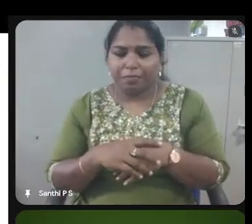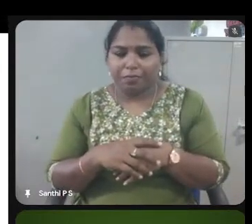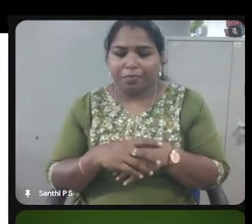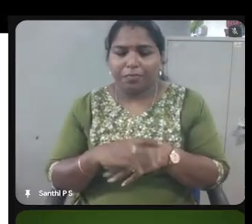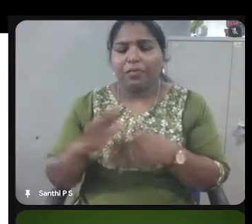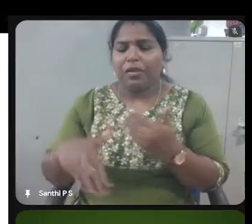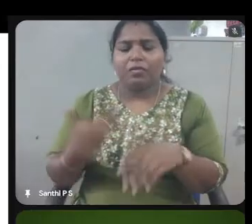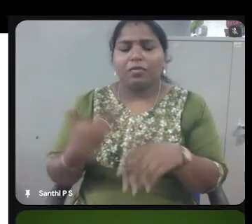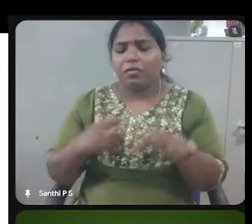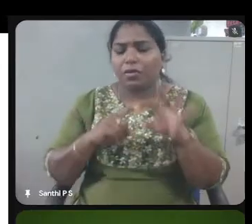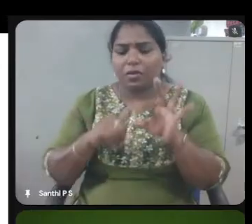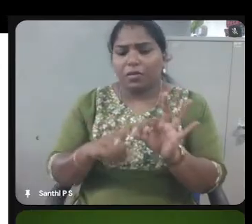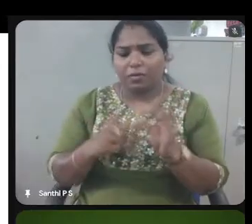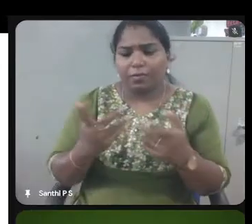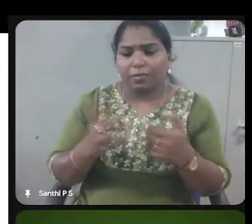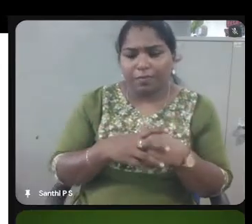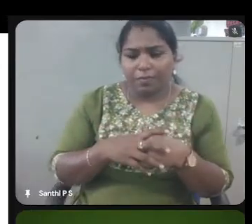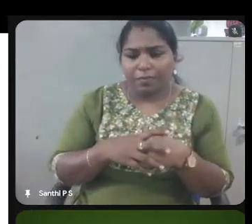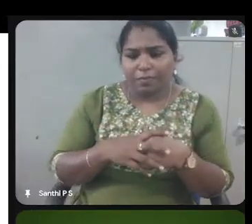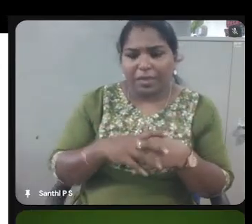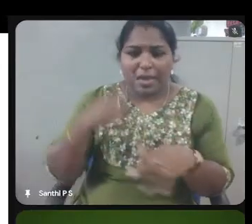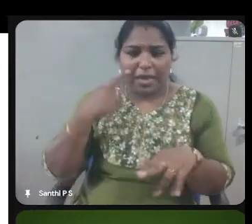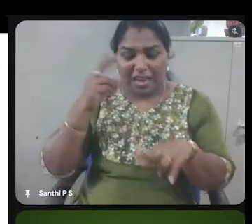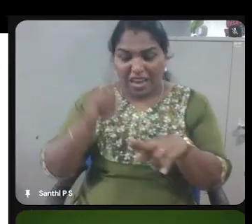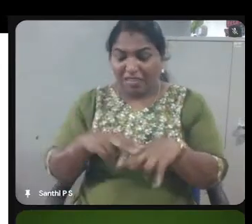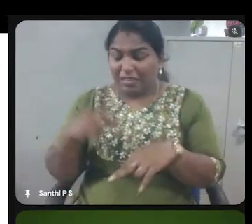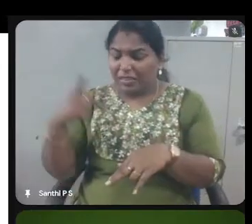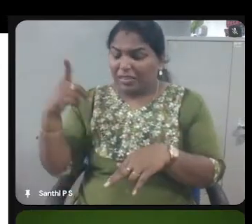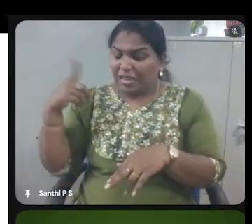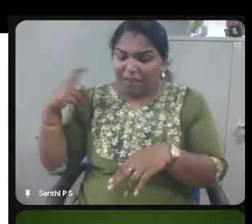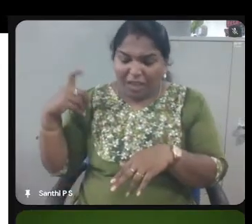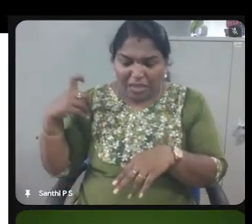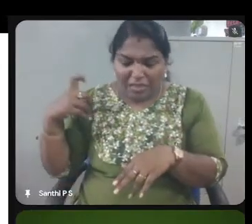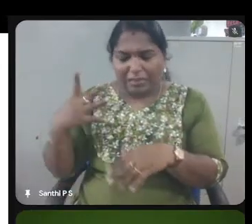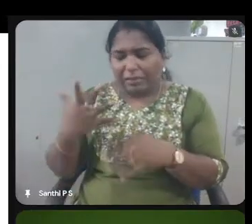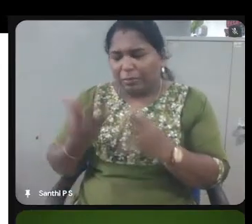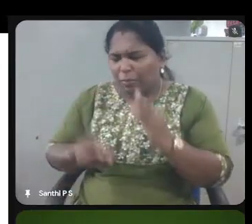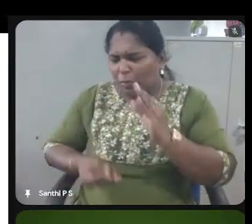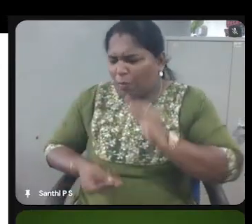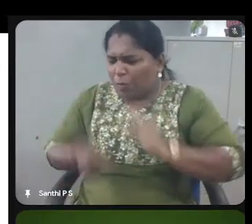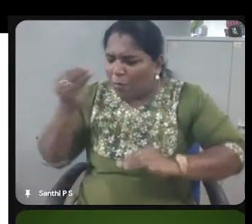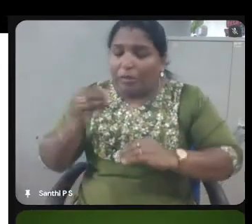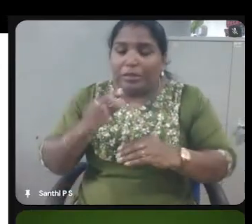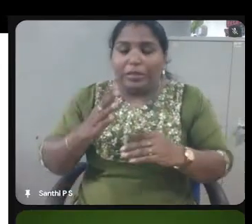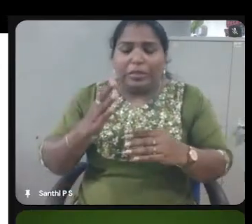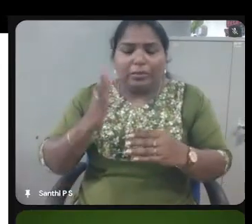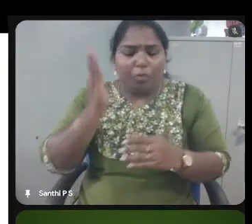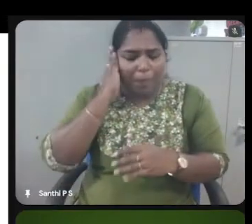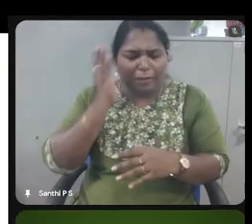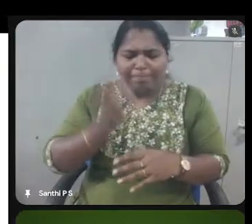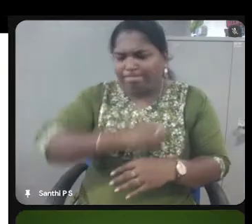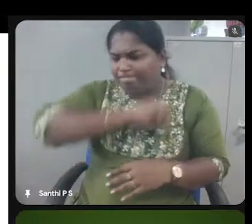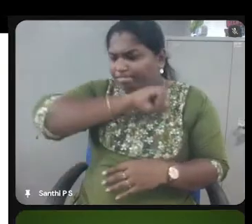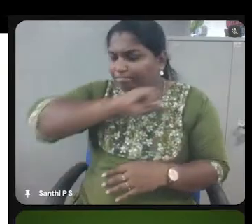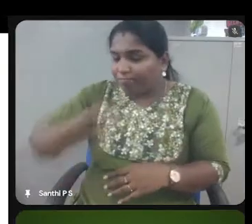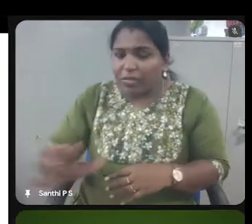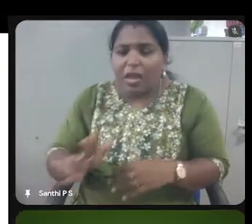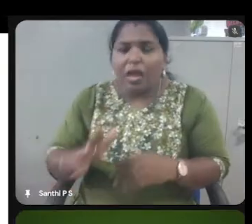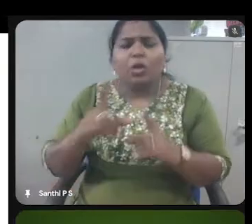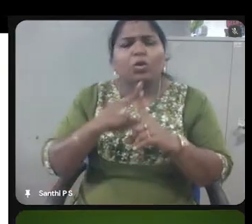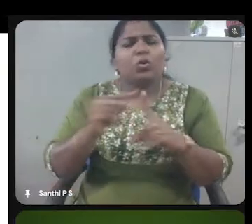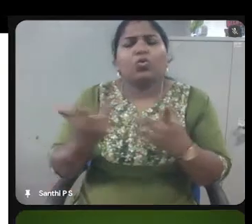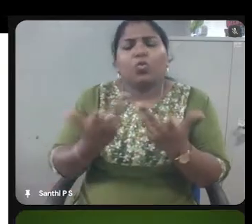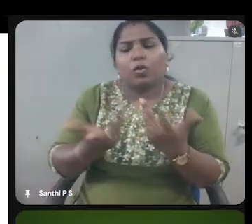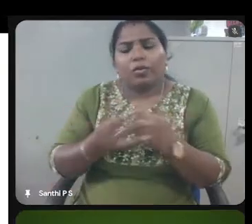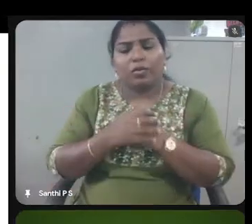അടുത്തൊരു ചോദ്യം വന്നിട്ടുള്ളത്, വാശി കാണിച്ചെറിയുന്നത് കുഞ്ഞുങ്ങളെ എങ്ങനെ മാനേജ് ചെയ്യാം? വാശി കാണിക്കുന്ന